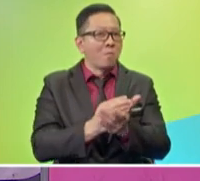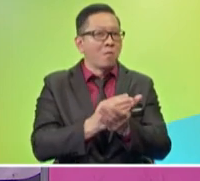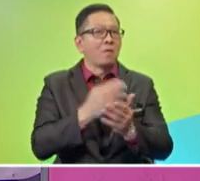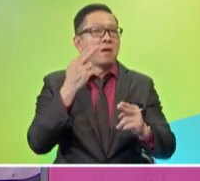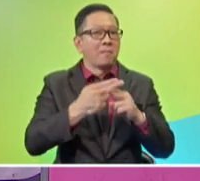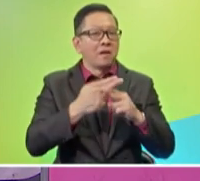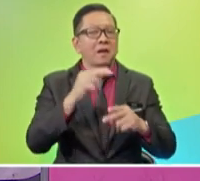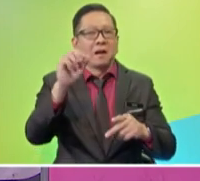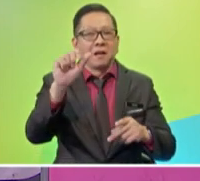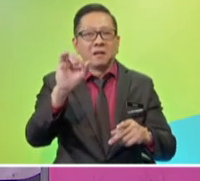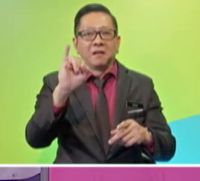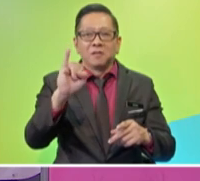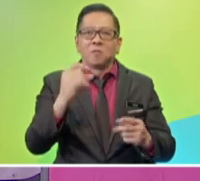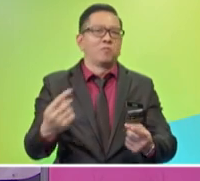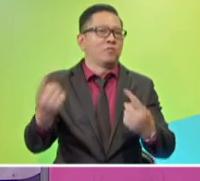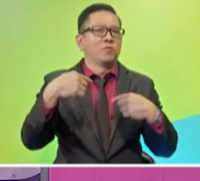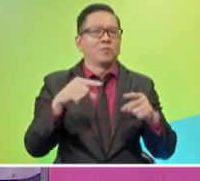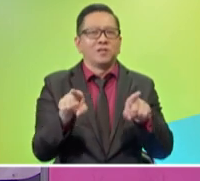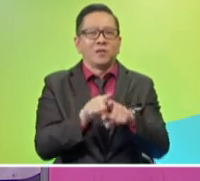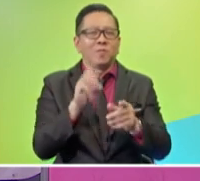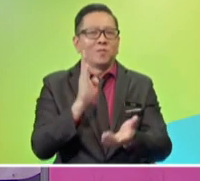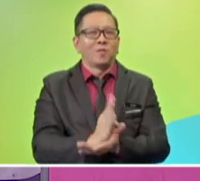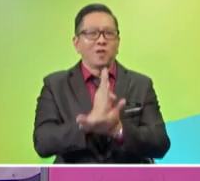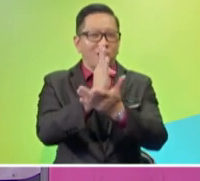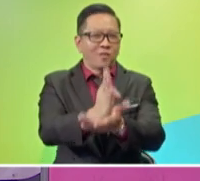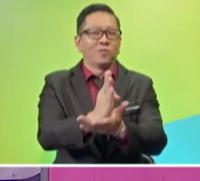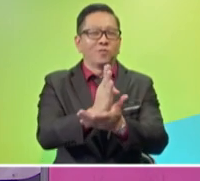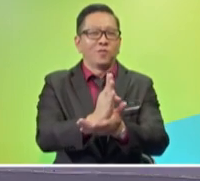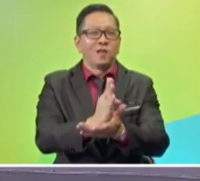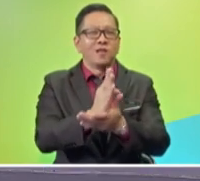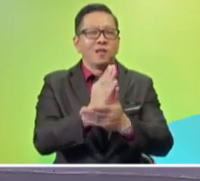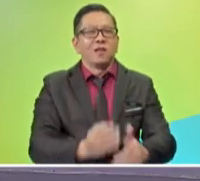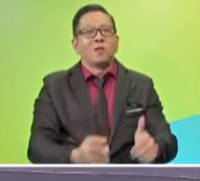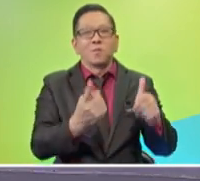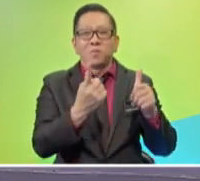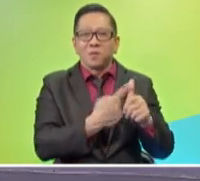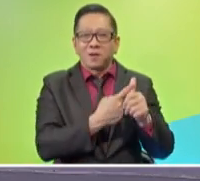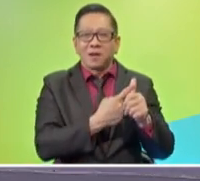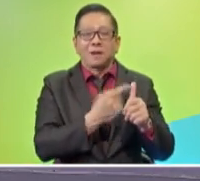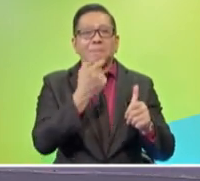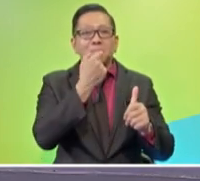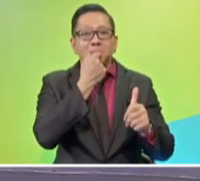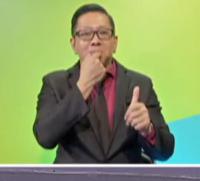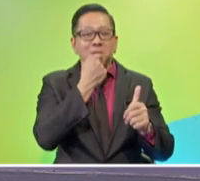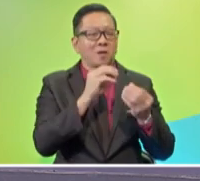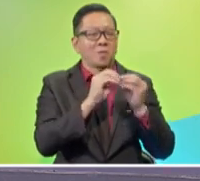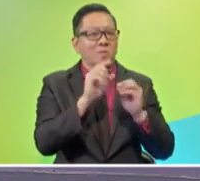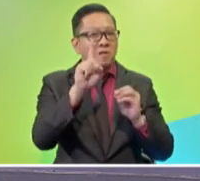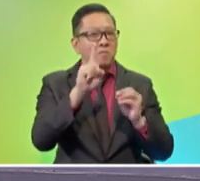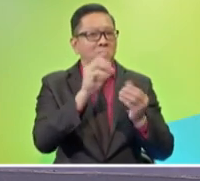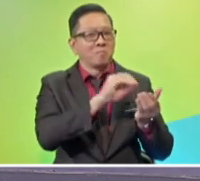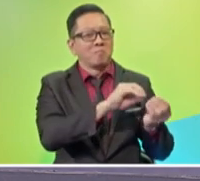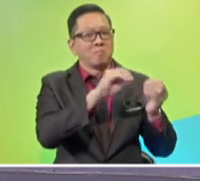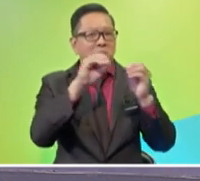Boleh. Okey. Okey. Jom kawan-kawan kita bantu Alin. Okey, yang pertama kita ambil biskut yang pertama cikgu. Ya.